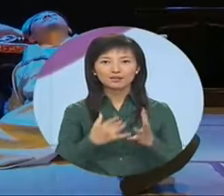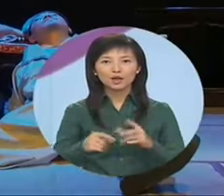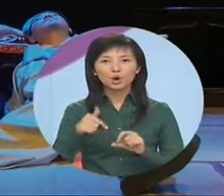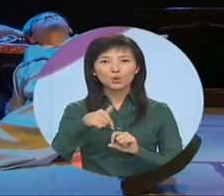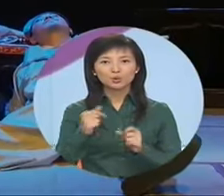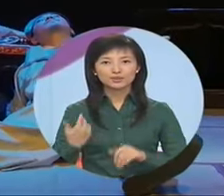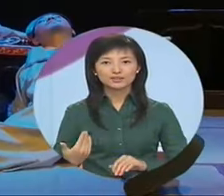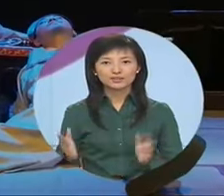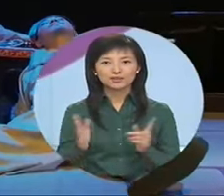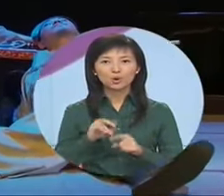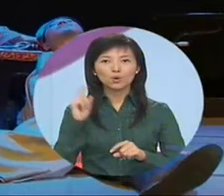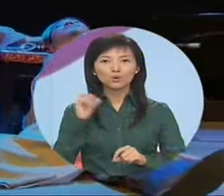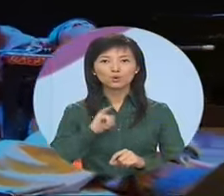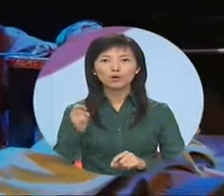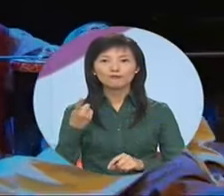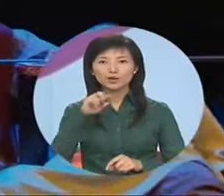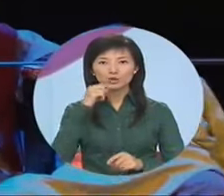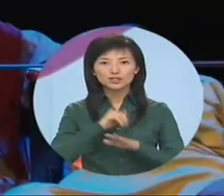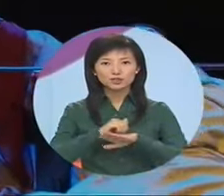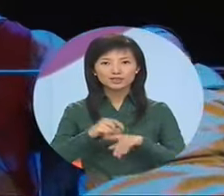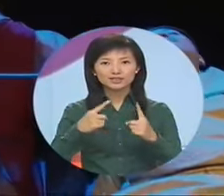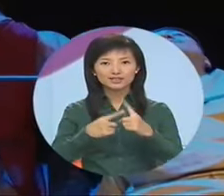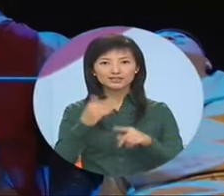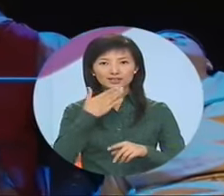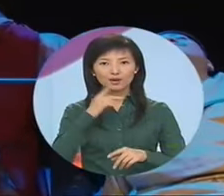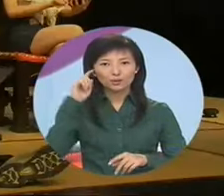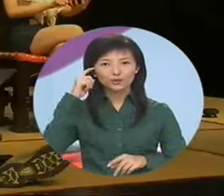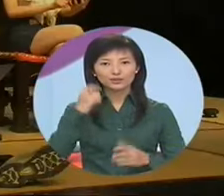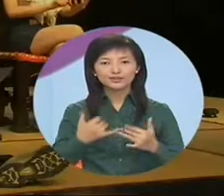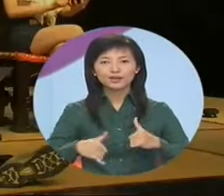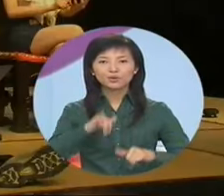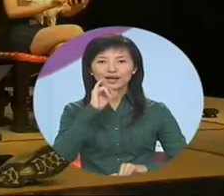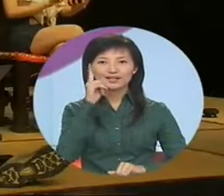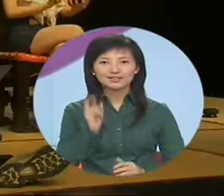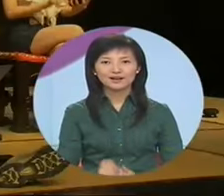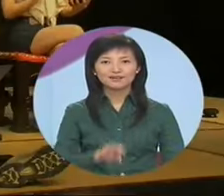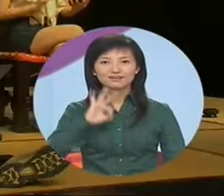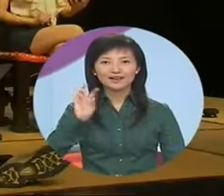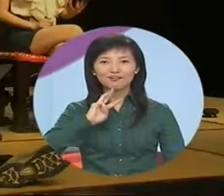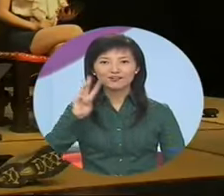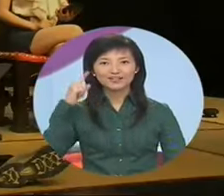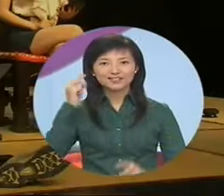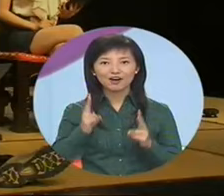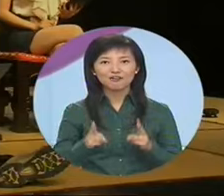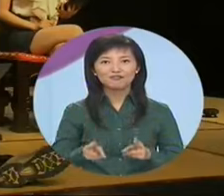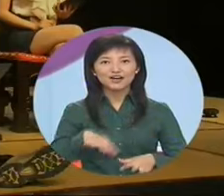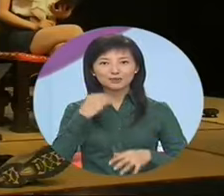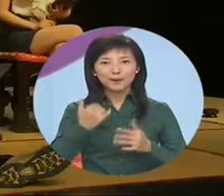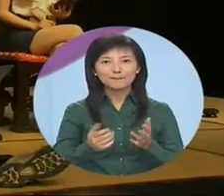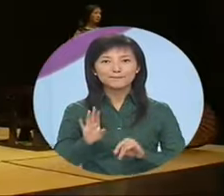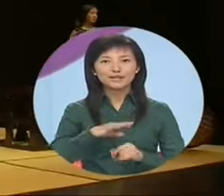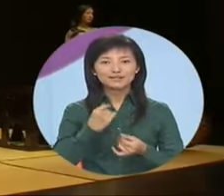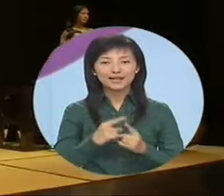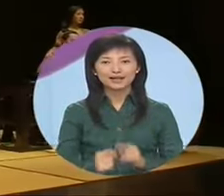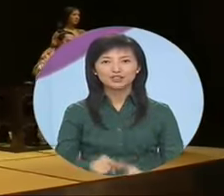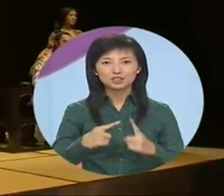如一、永远也无法说清的人类情感困惑展现在舞台上，用三维概念来诠释扮演与被扮